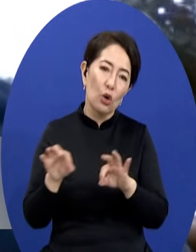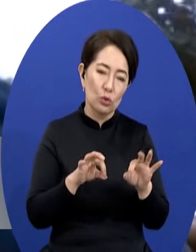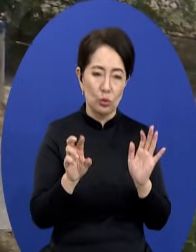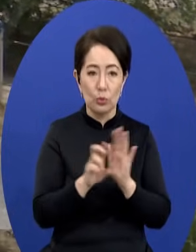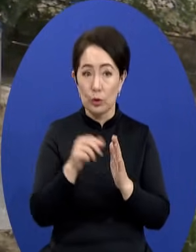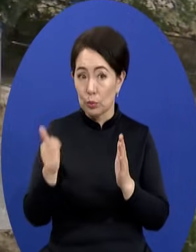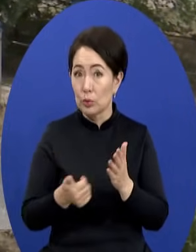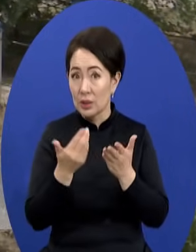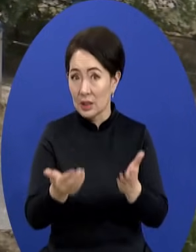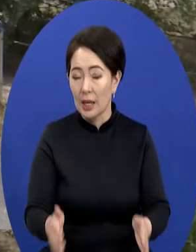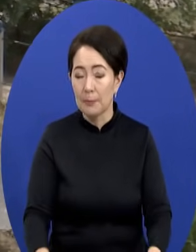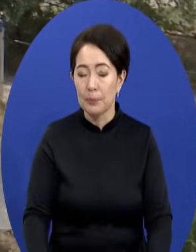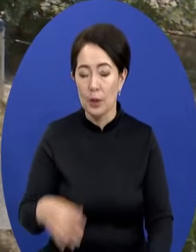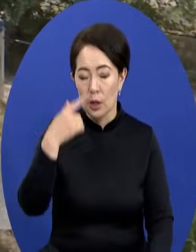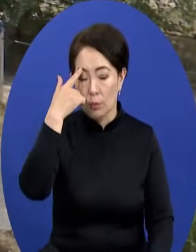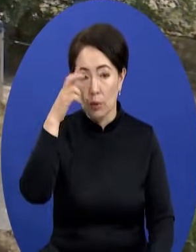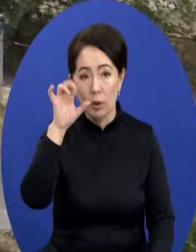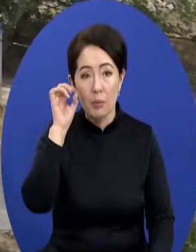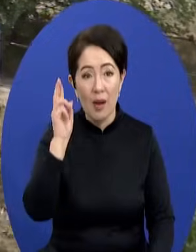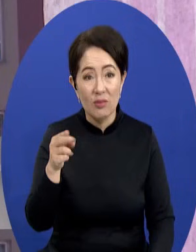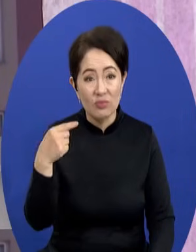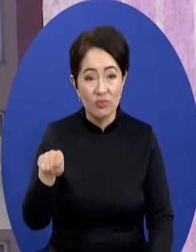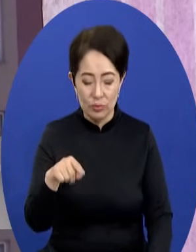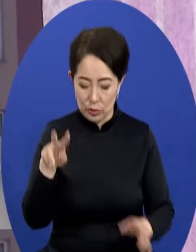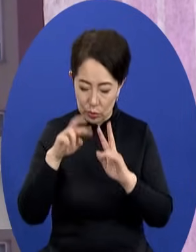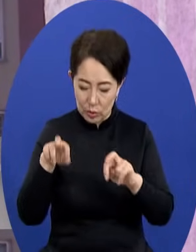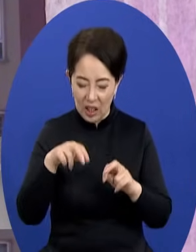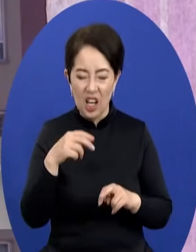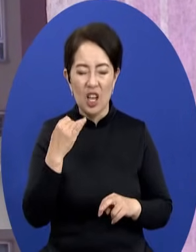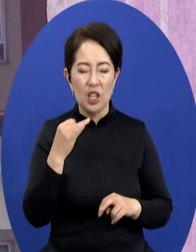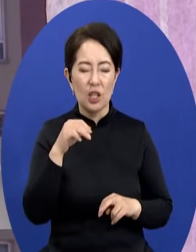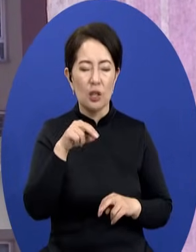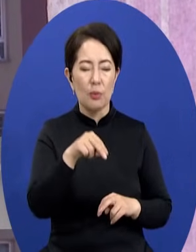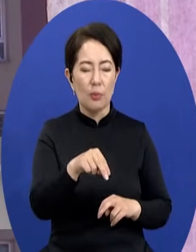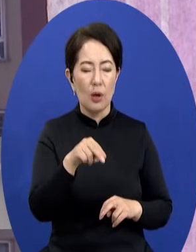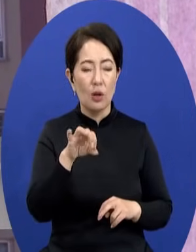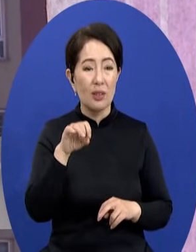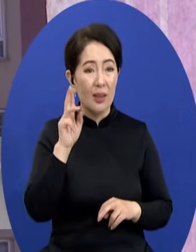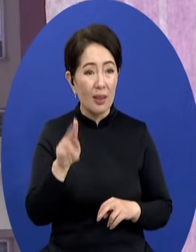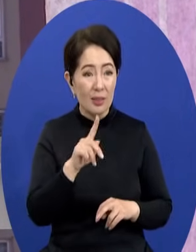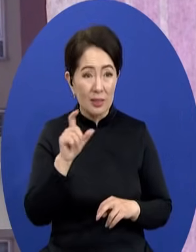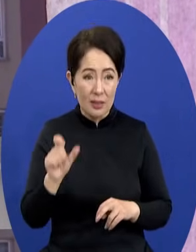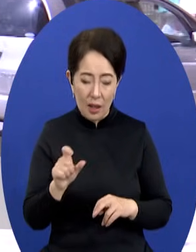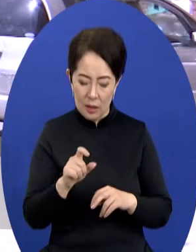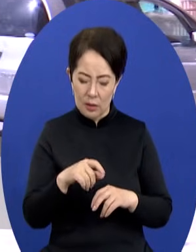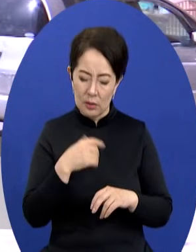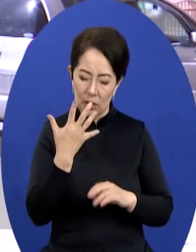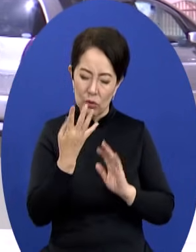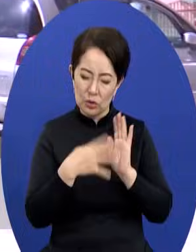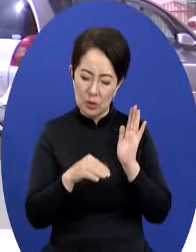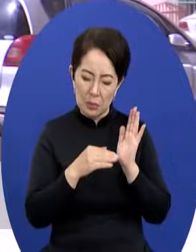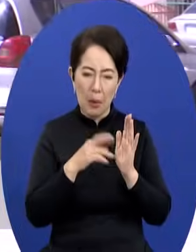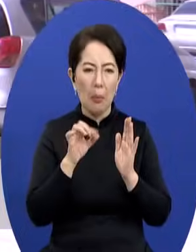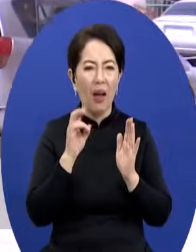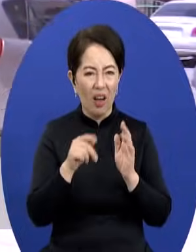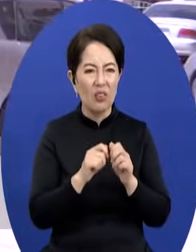үрдэж байгаа. Монгол банкнаас явуулсан судалгаагаар ипотекийн зээлтэй иргэд дунджаар 590 мянган төгрөгийг банкнд тушаадаг. Өнгөрсөн оны